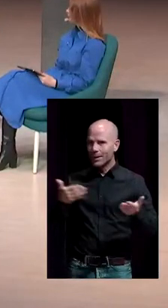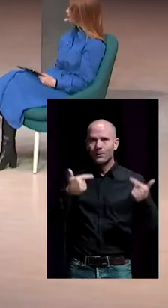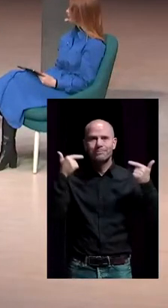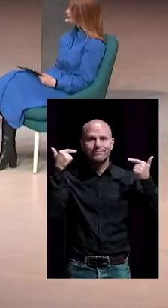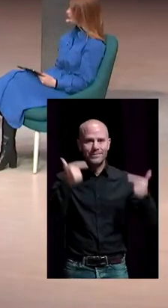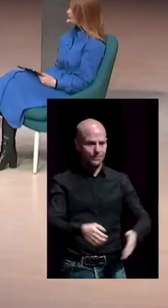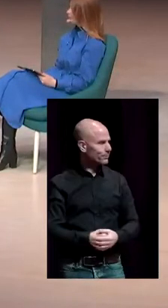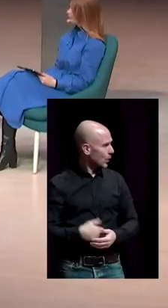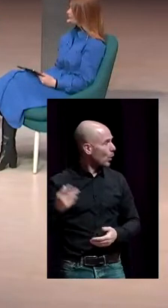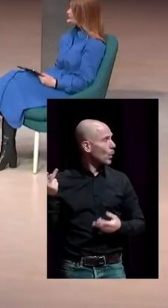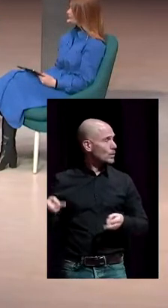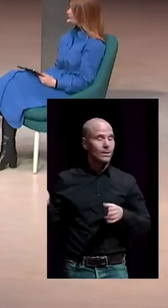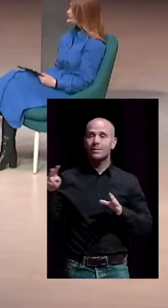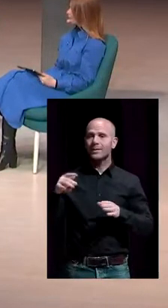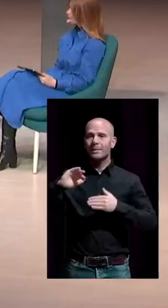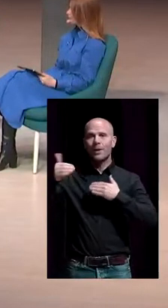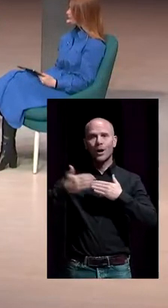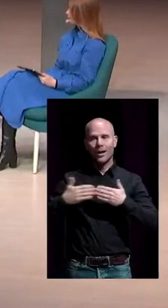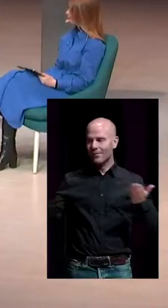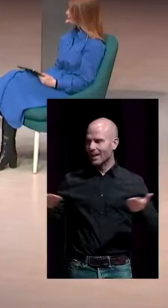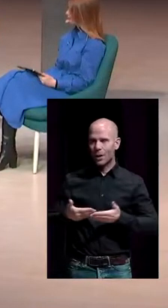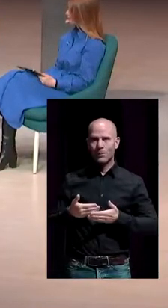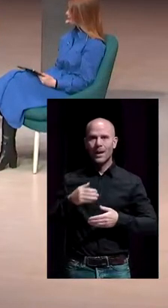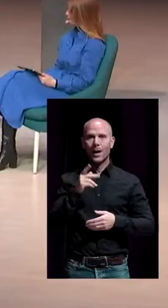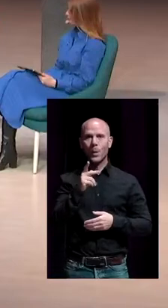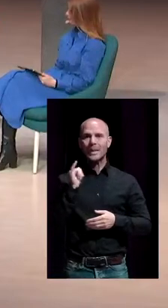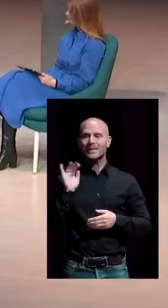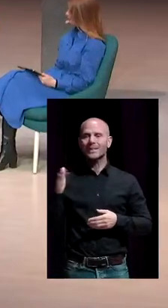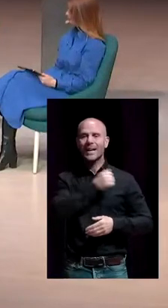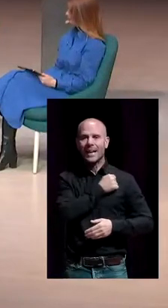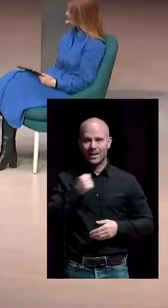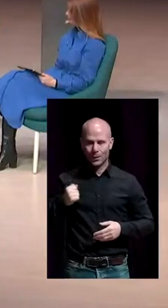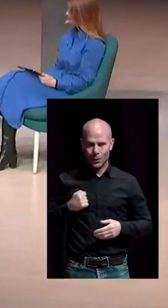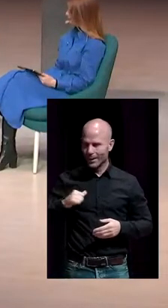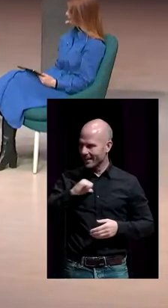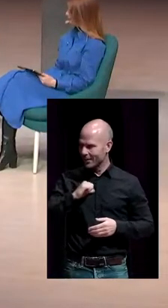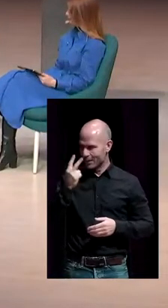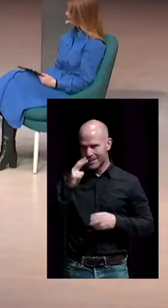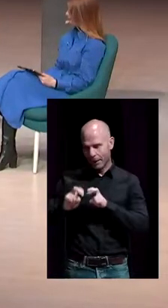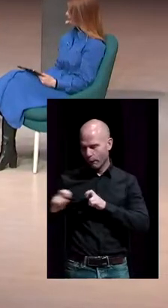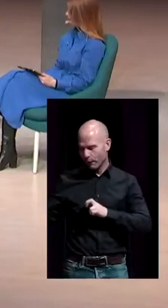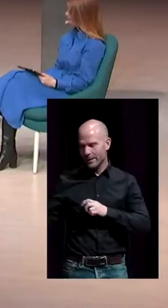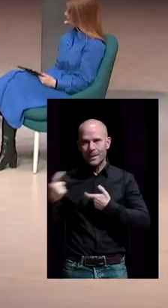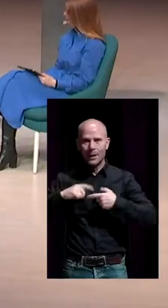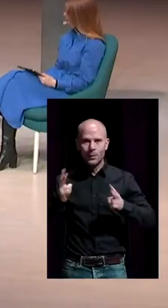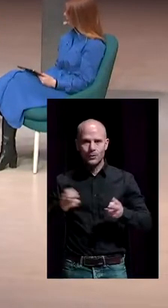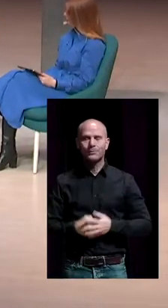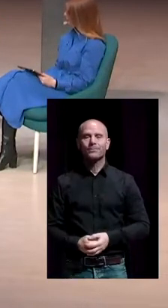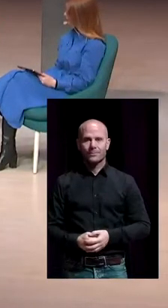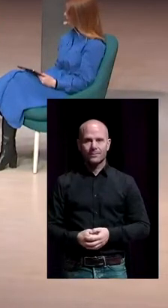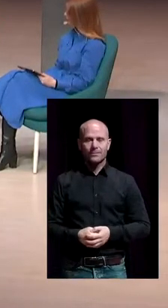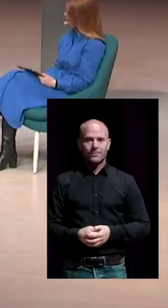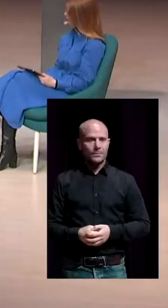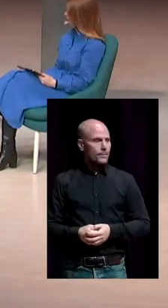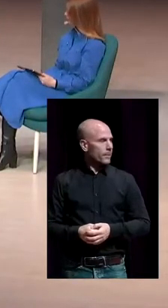mycket. Och varmt välkommen tillbaka. Tack. KIs rektor. Trevligt att se dig i det här sammanhanget också. Och